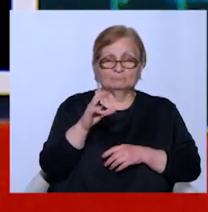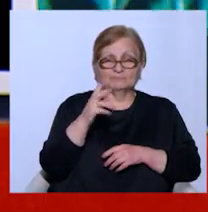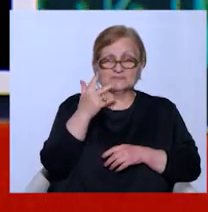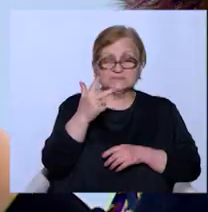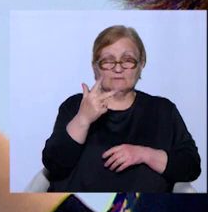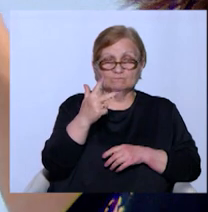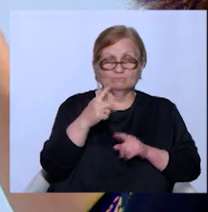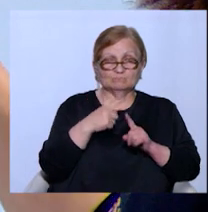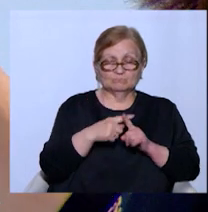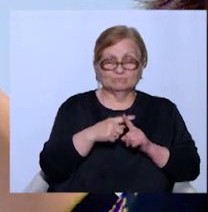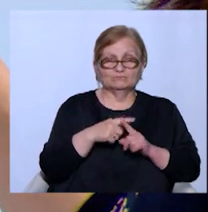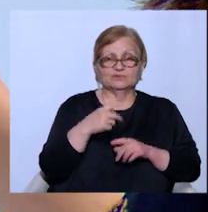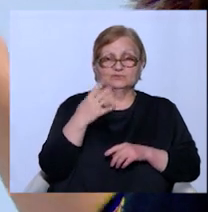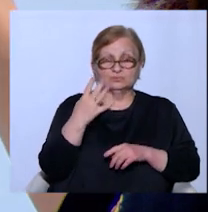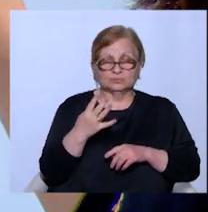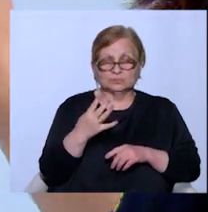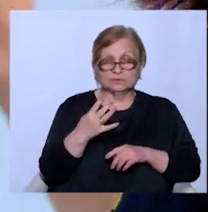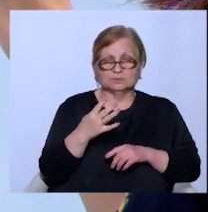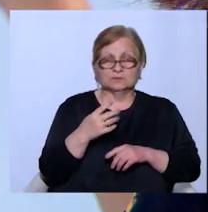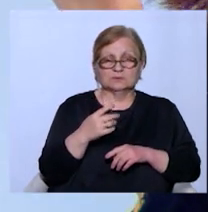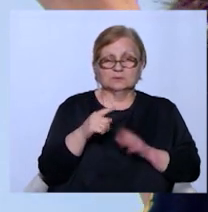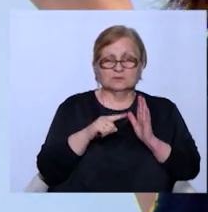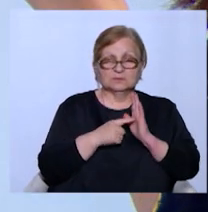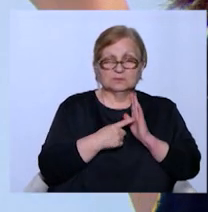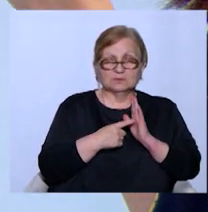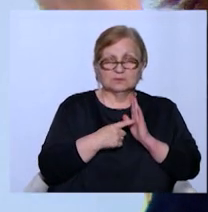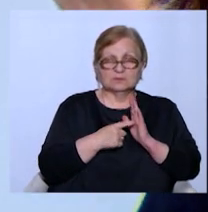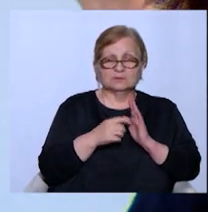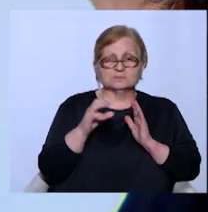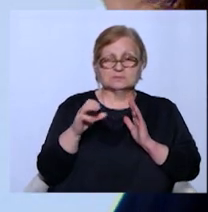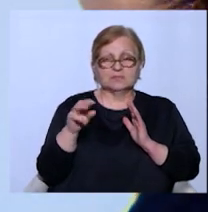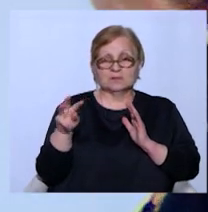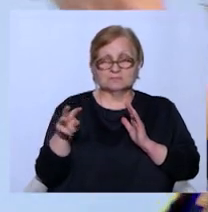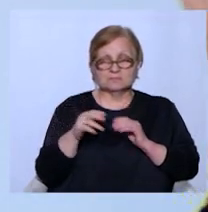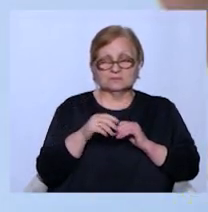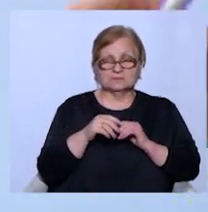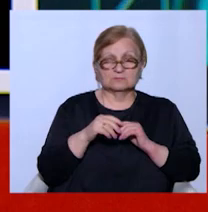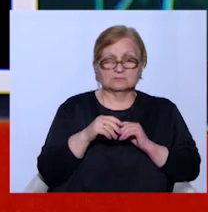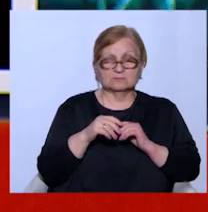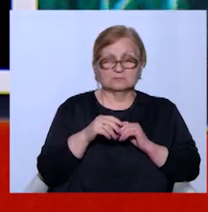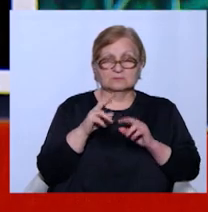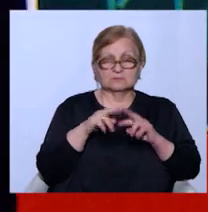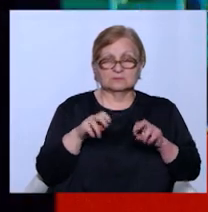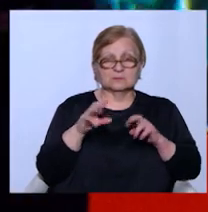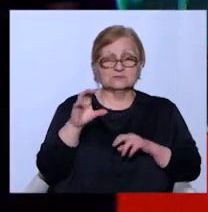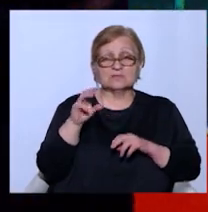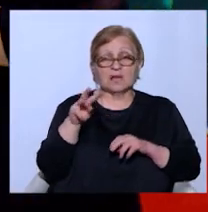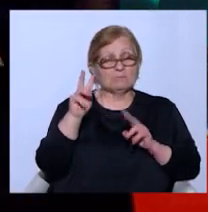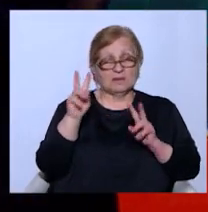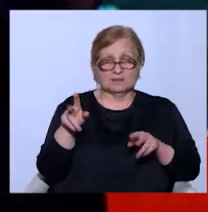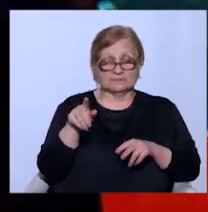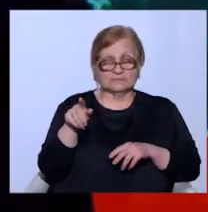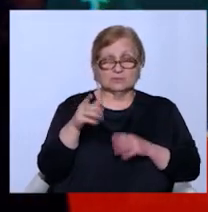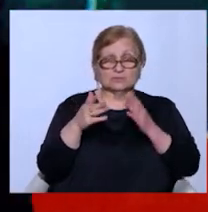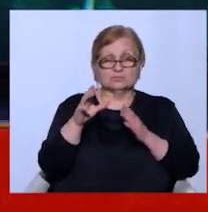3-ს მივუმატოთ 4 და გავამრავლოთ CM-ს. ესე იგი, მხოლოდ საძიებელია CM-ი. ჩვენ თუ ვიპოვით